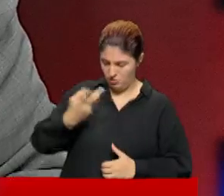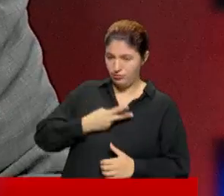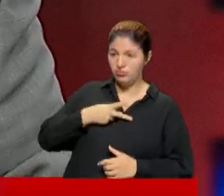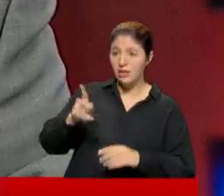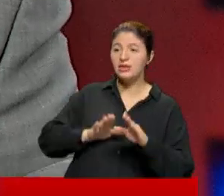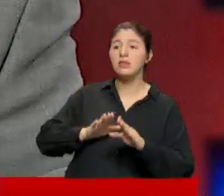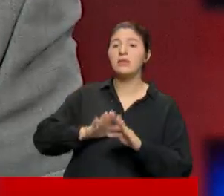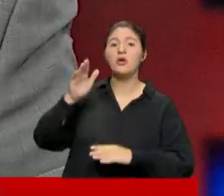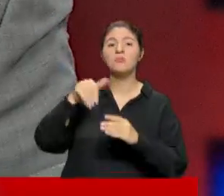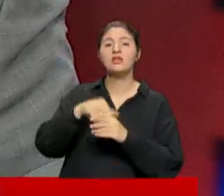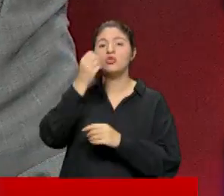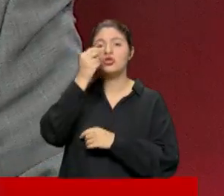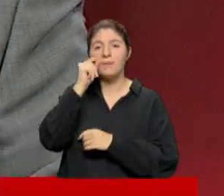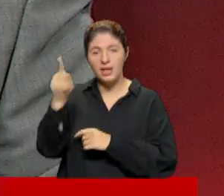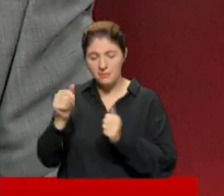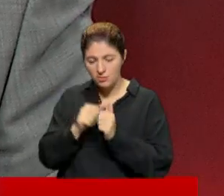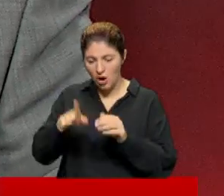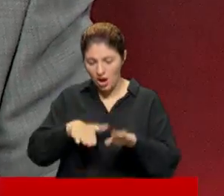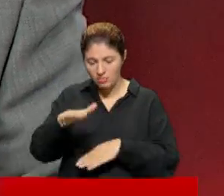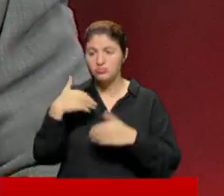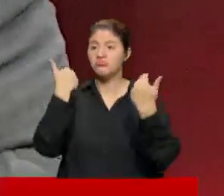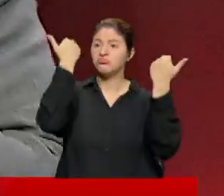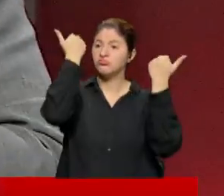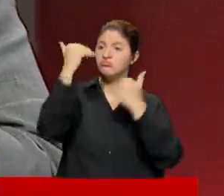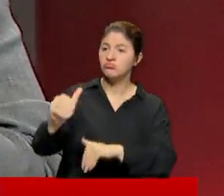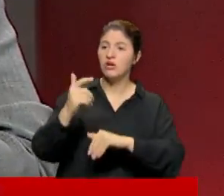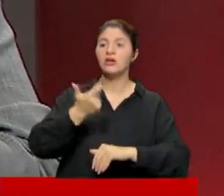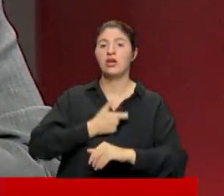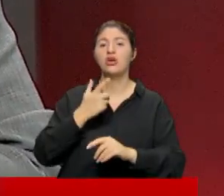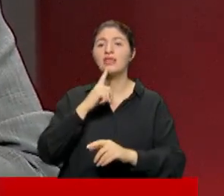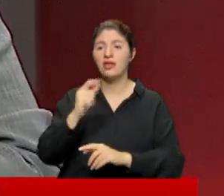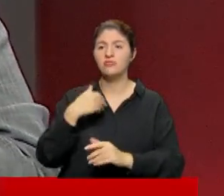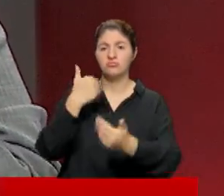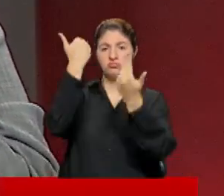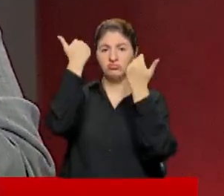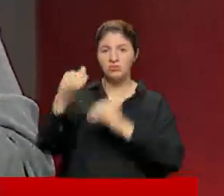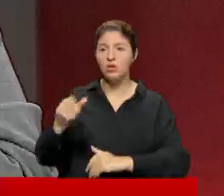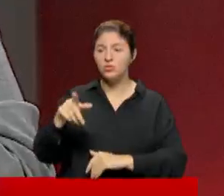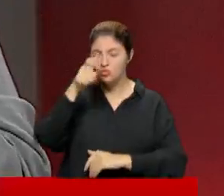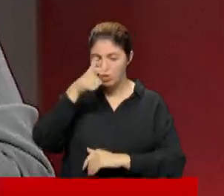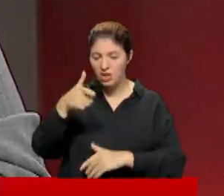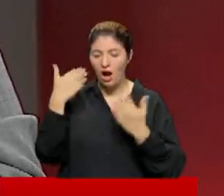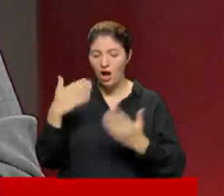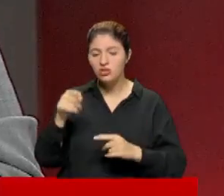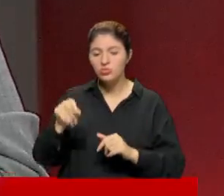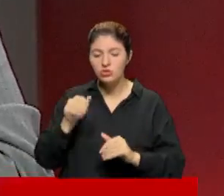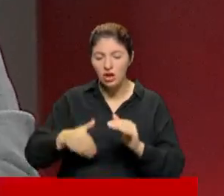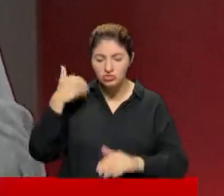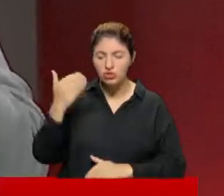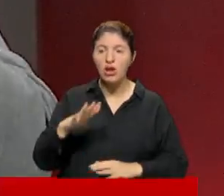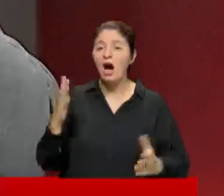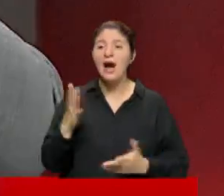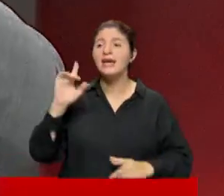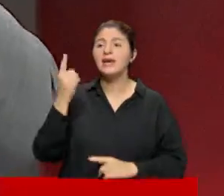Demokrat Parti olarak bu adımı destekliyoruz kanun teklifini destekliyoruz bu ülkede artık bundan sonra